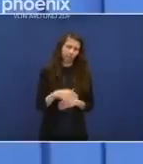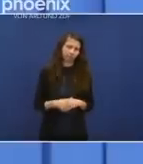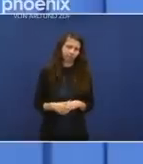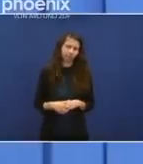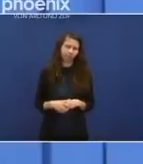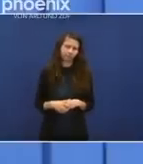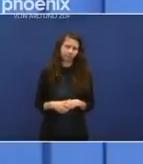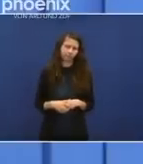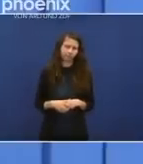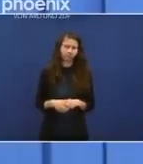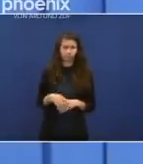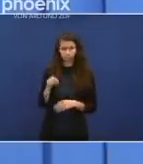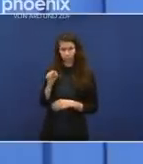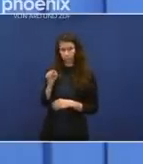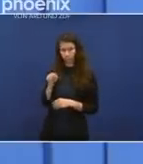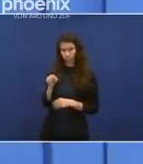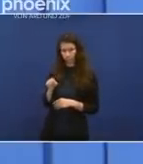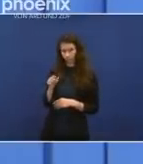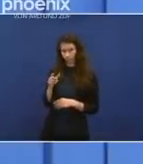diese